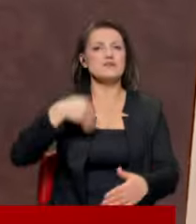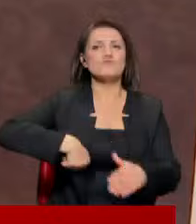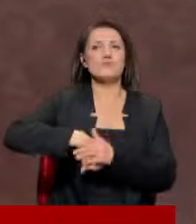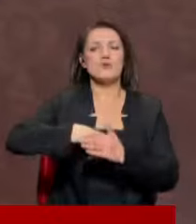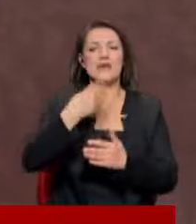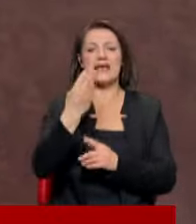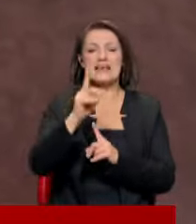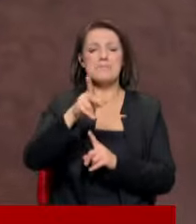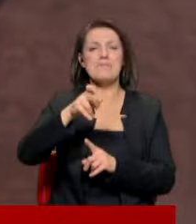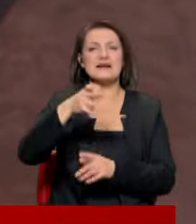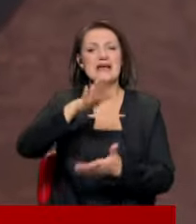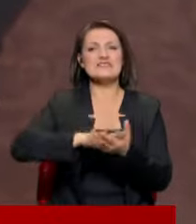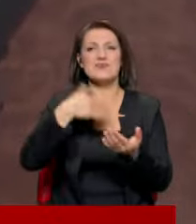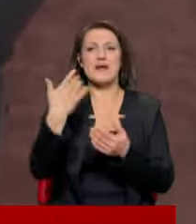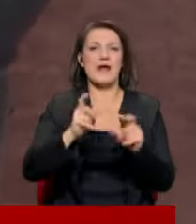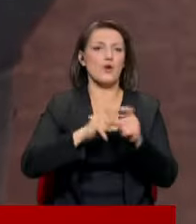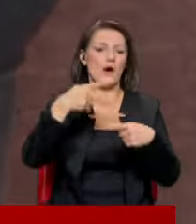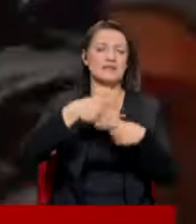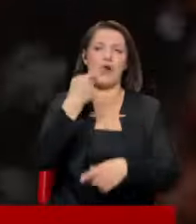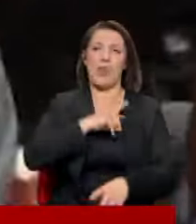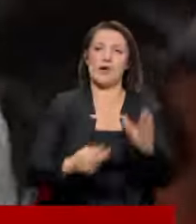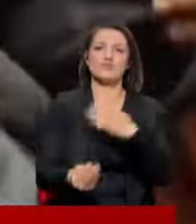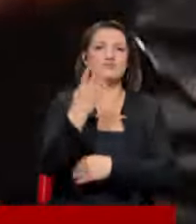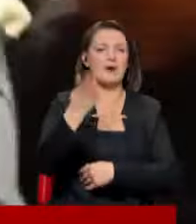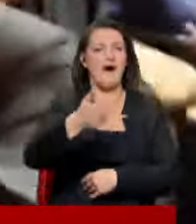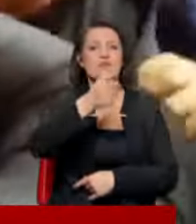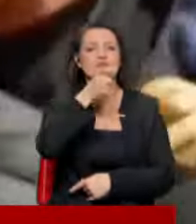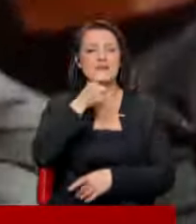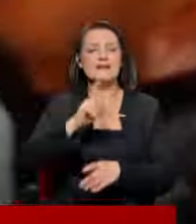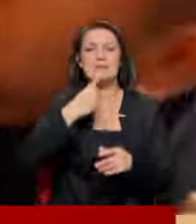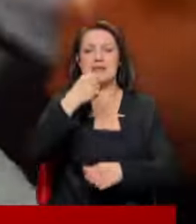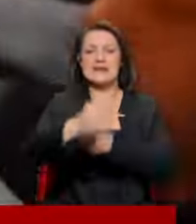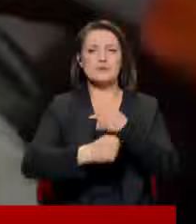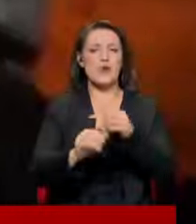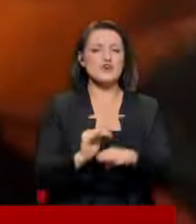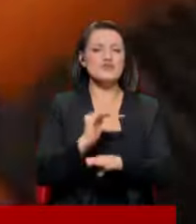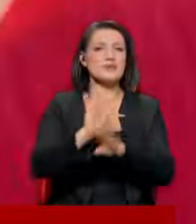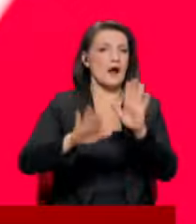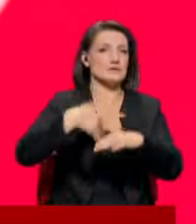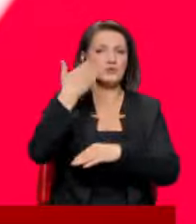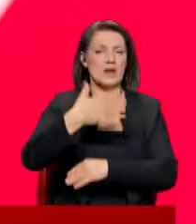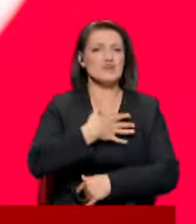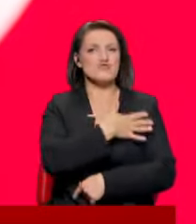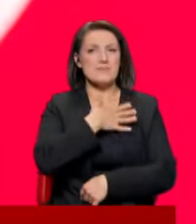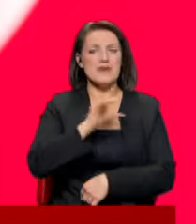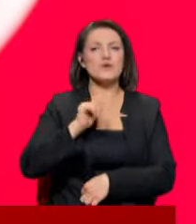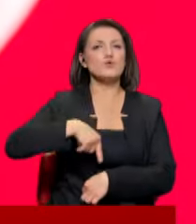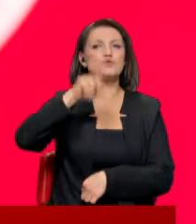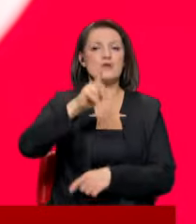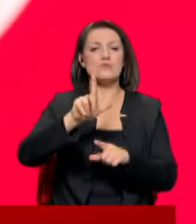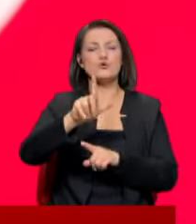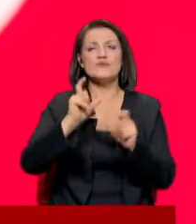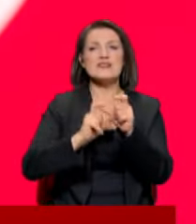İyi Parti'den istifa eden Gökhan Zan'ı aday gösterdi. 6 Şubat depreminin yıl dönümünde yaşananlar sonrası CHP'de gündem